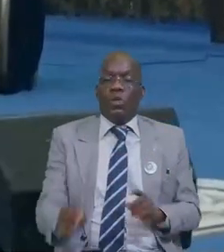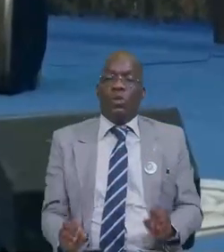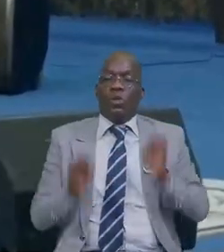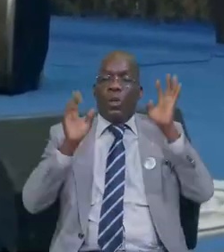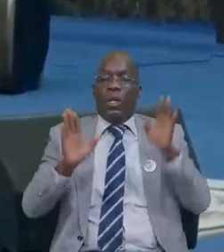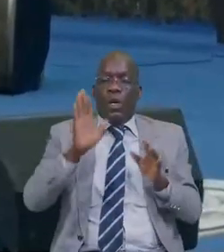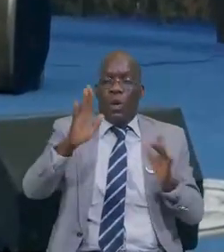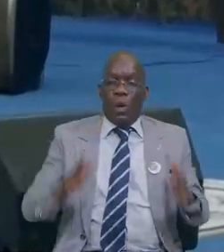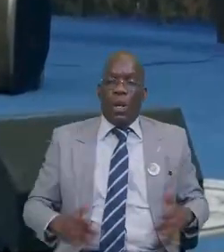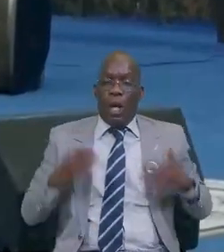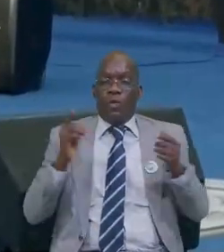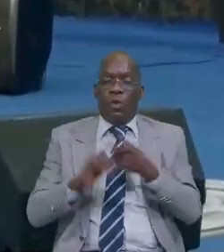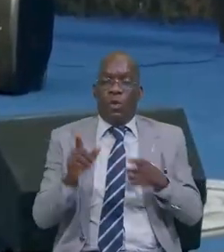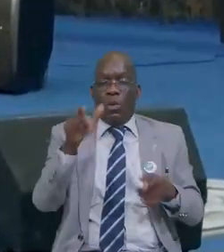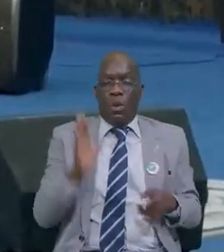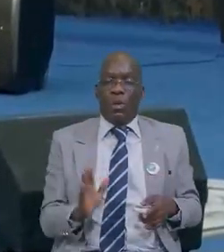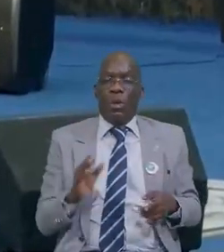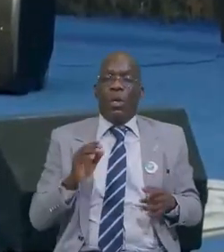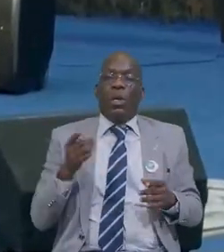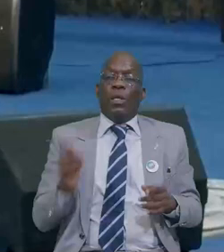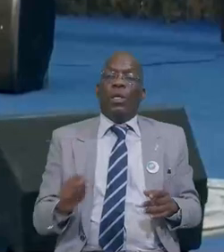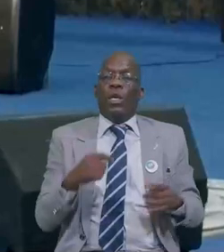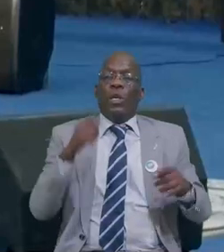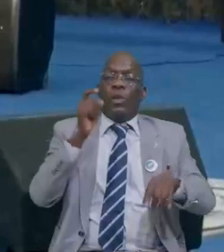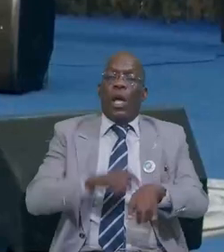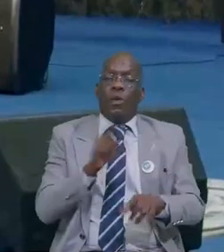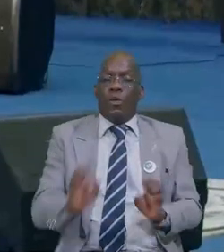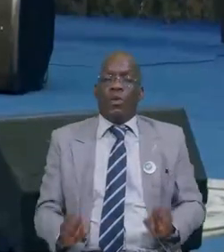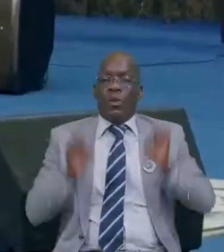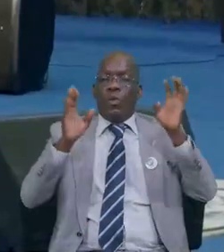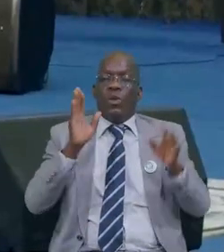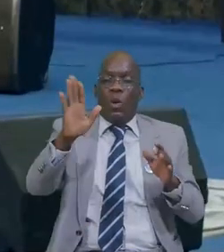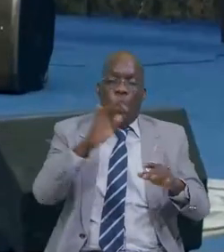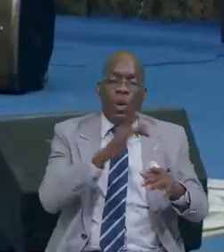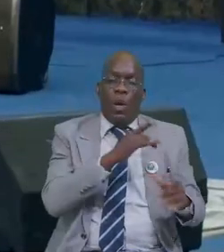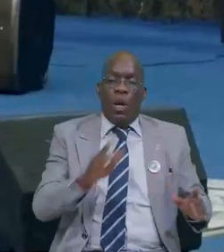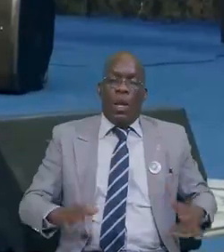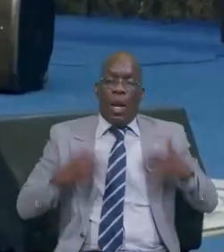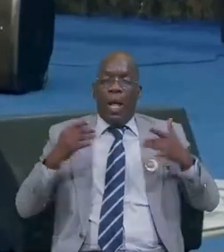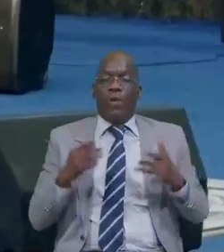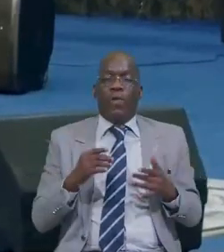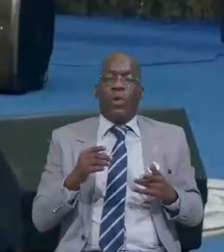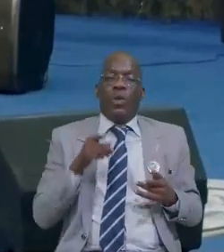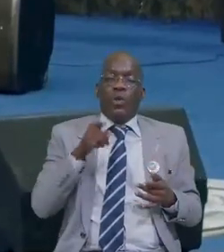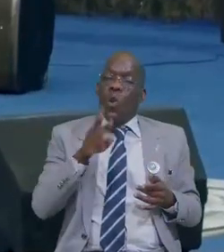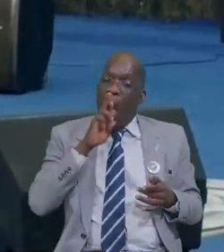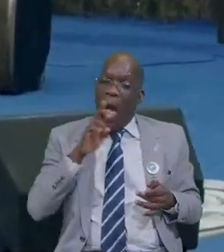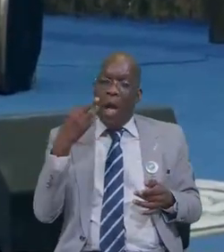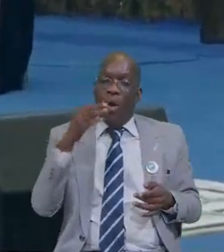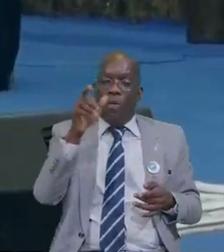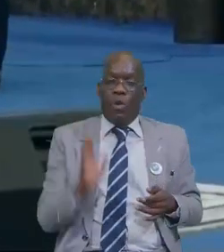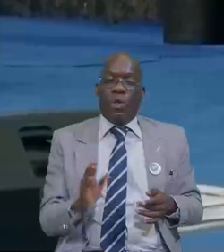tu confies ta vie au Seigneur, dès l'instant que tu donnes ta vie au Seigneur, tu es de